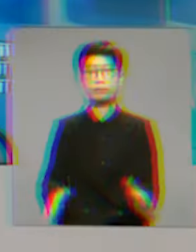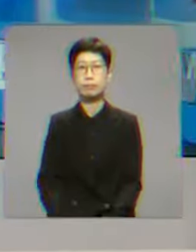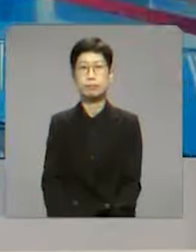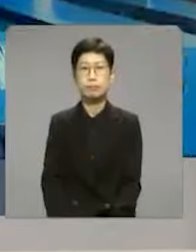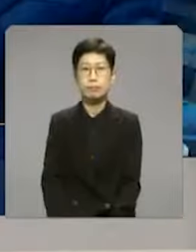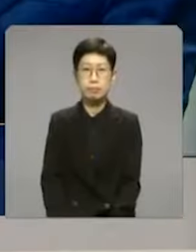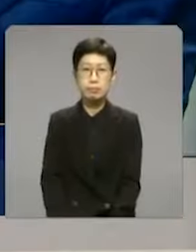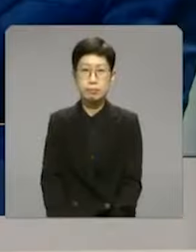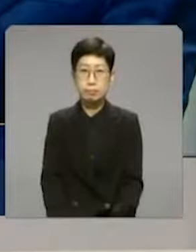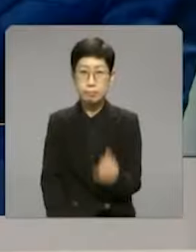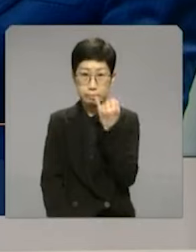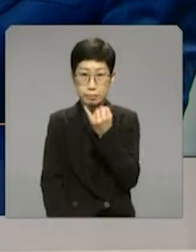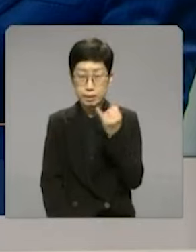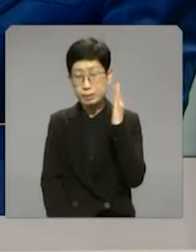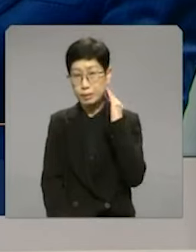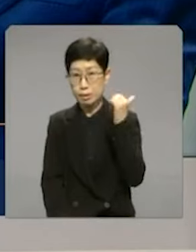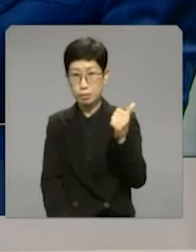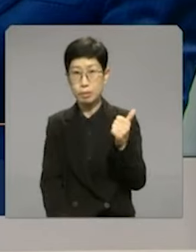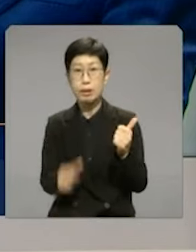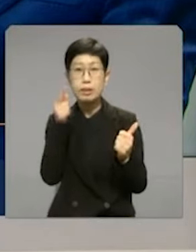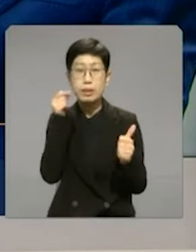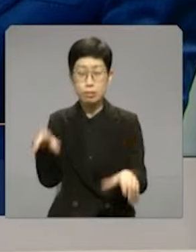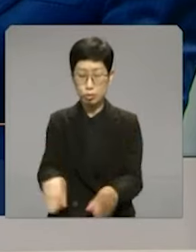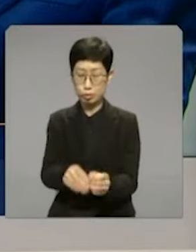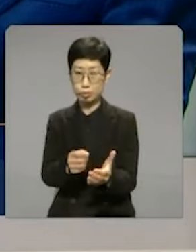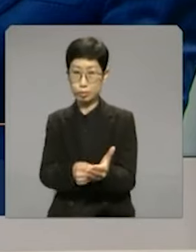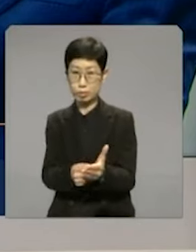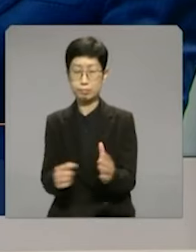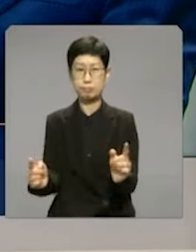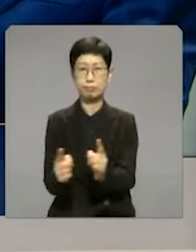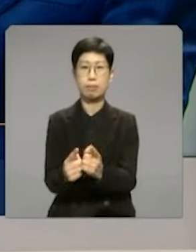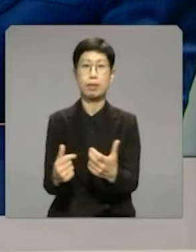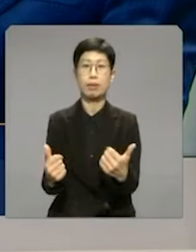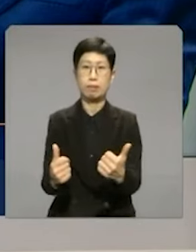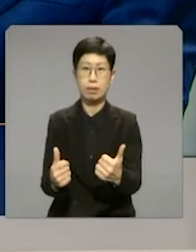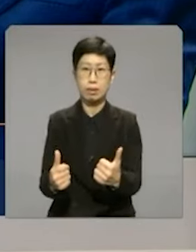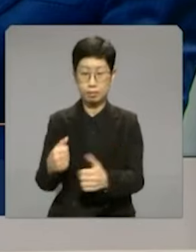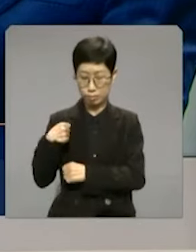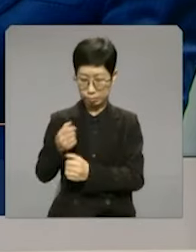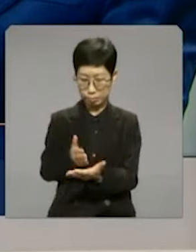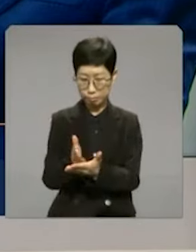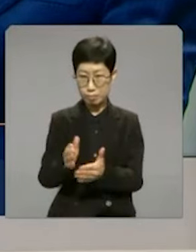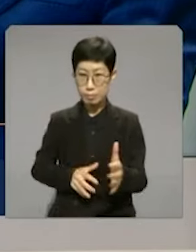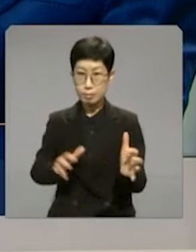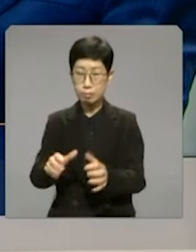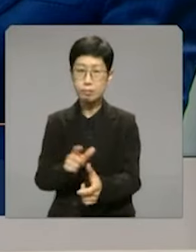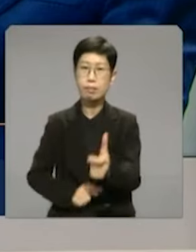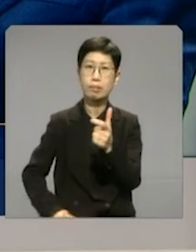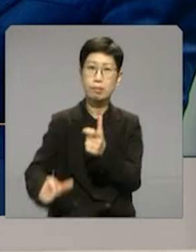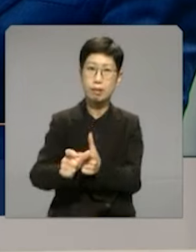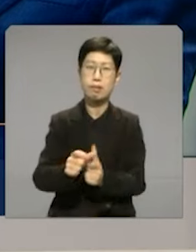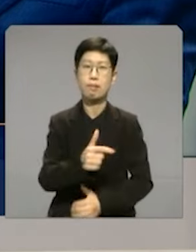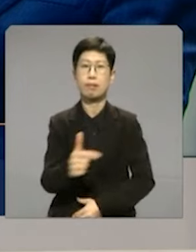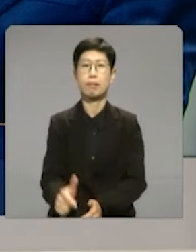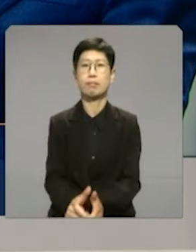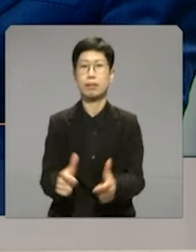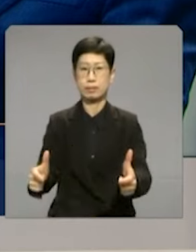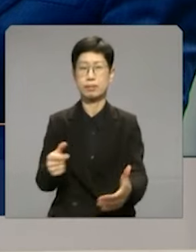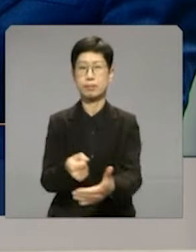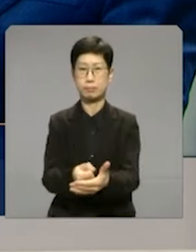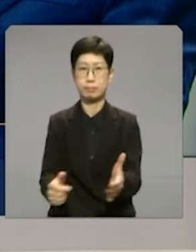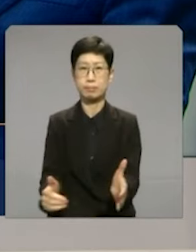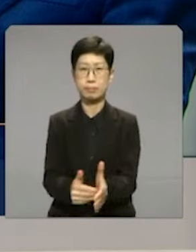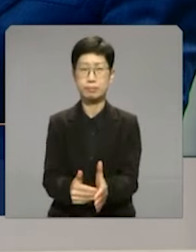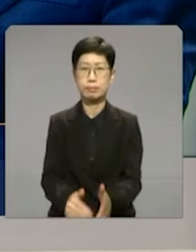갈태웅입니다. 바이든 미국 대통령과 기시다 일본 총리가 정상회담을 갖고 국방 분야 협력 수준을 획기적으로 끌어올리기로